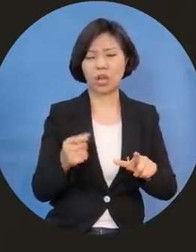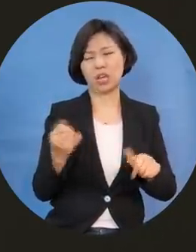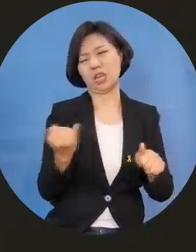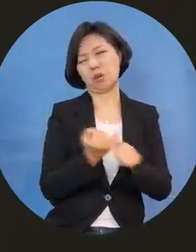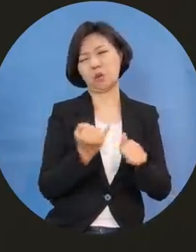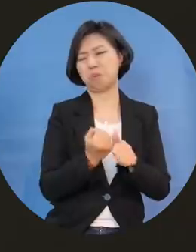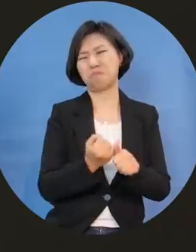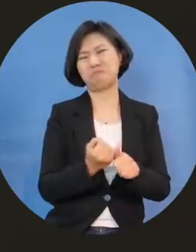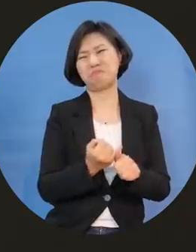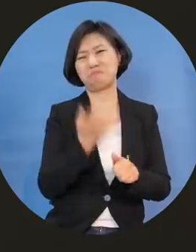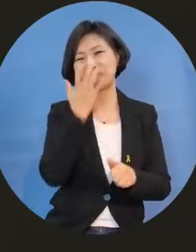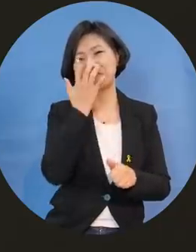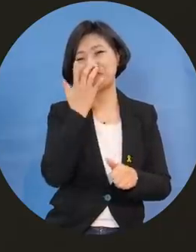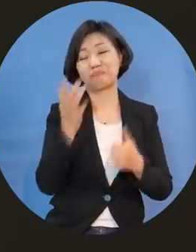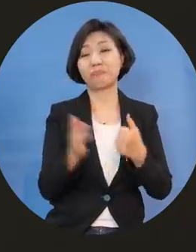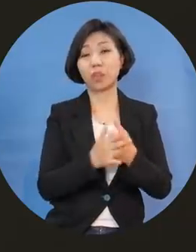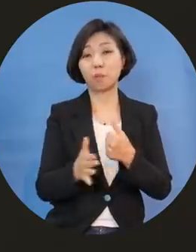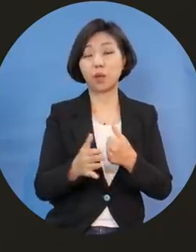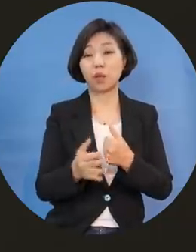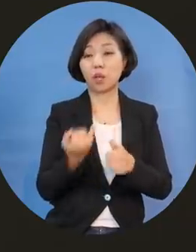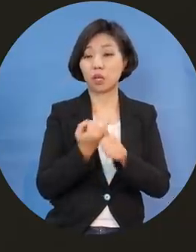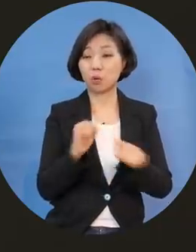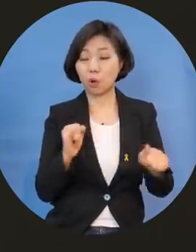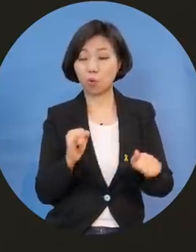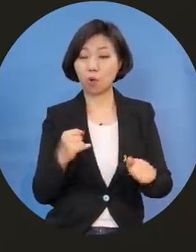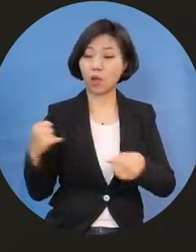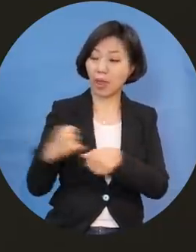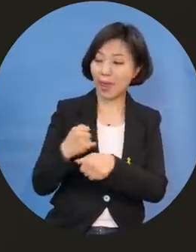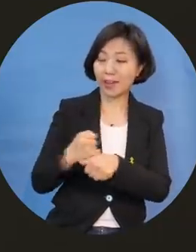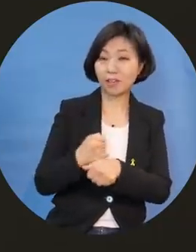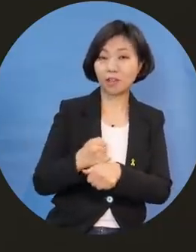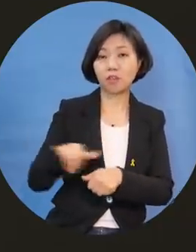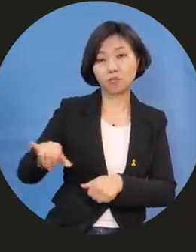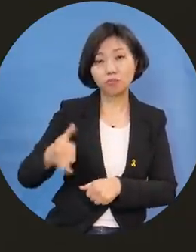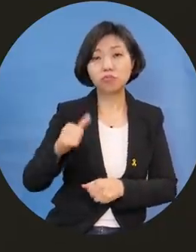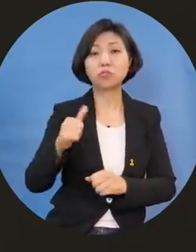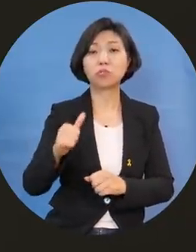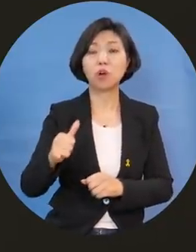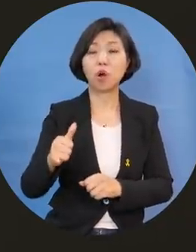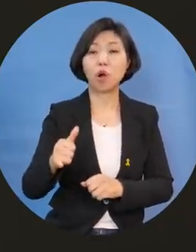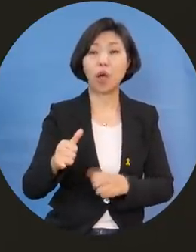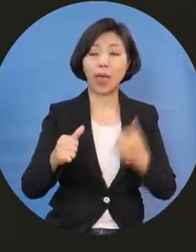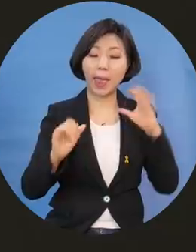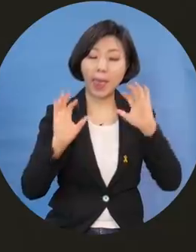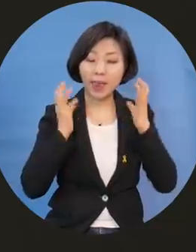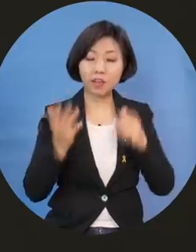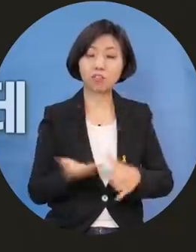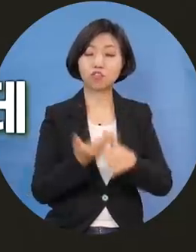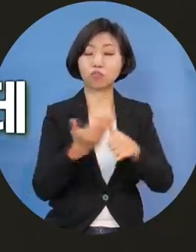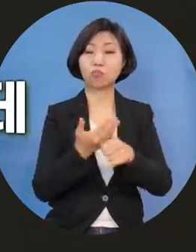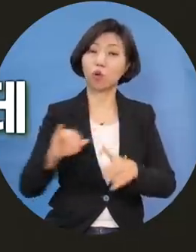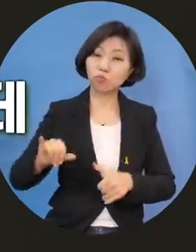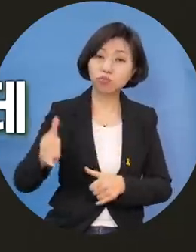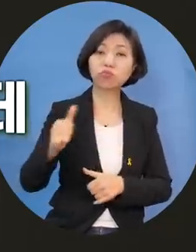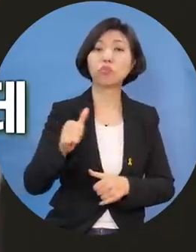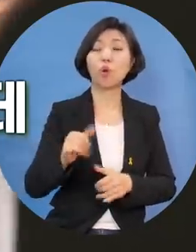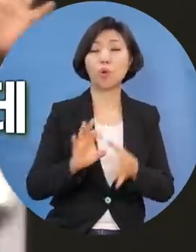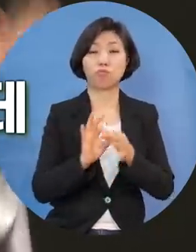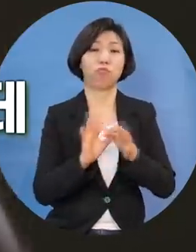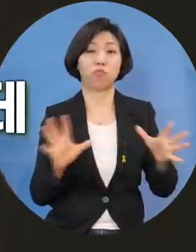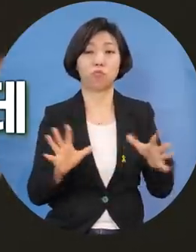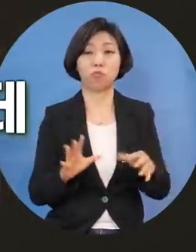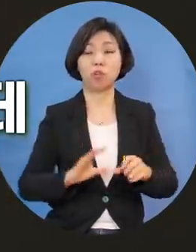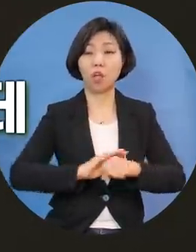살면서 한번 해봐요. 에이, 그런 건 별거다. 그냥 애 키우면서 뭐 연애하고 싶으면 남자친구 두고 연애하고 살아야 되고, 세상이 이렇게